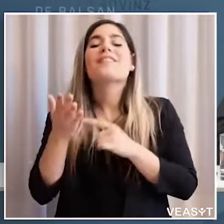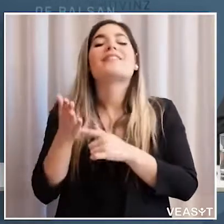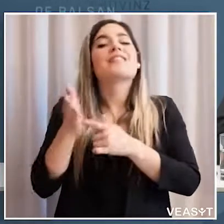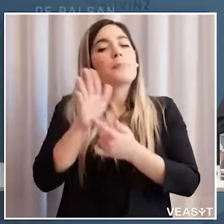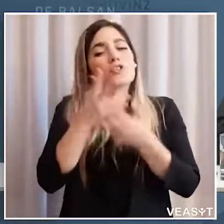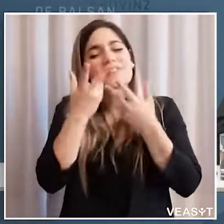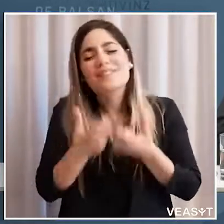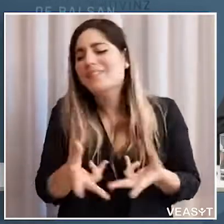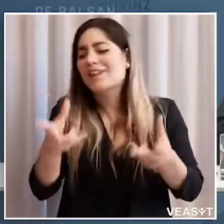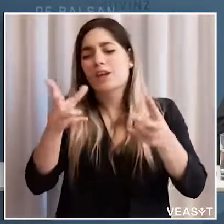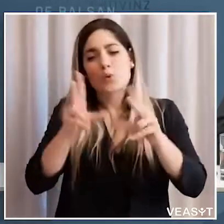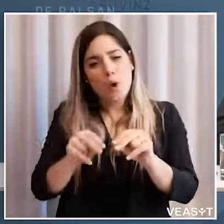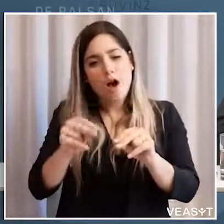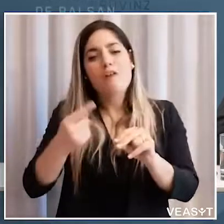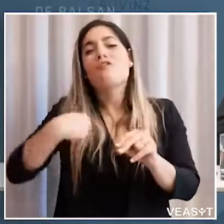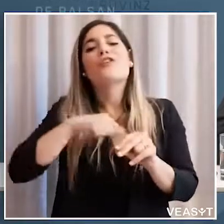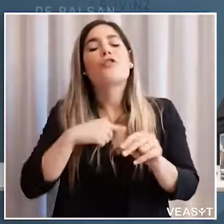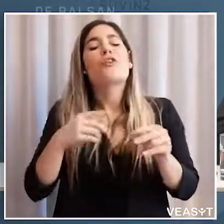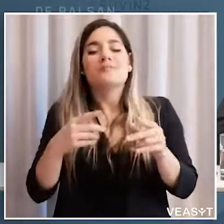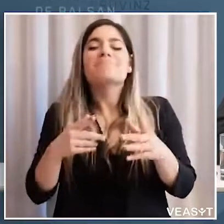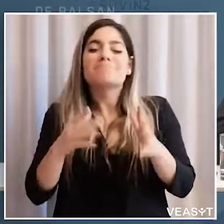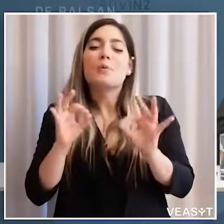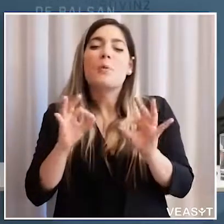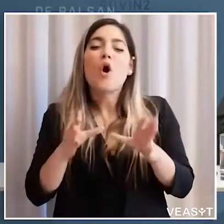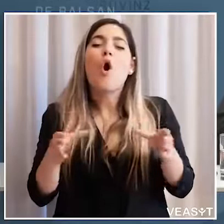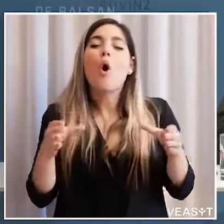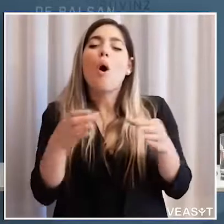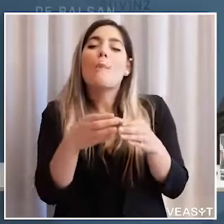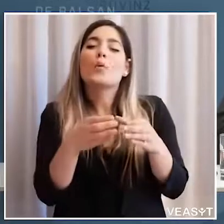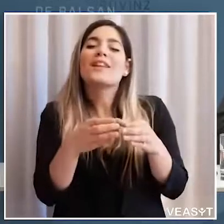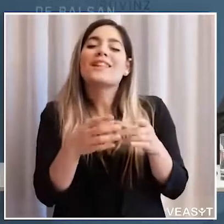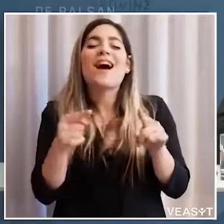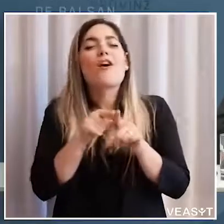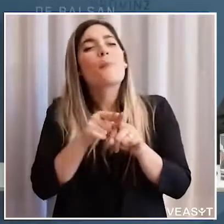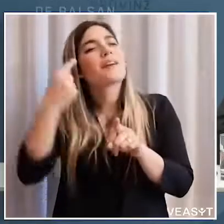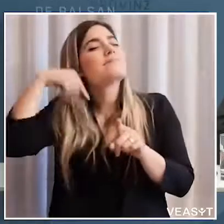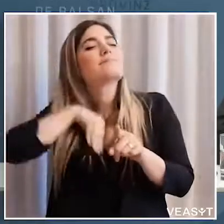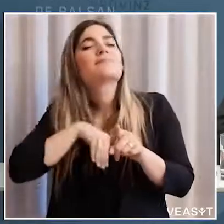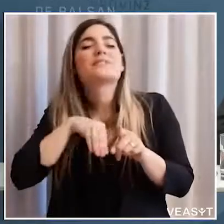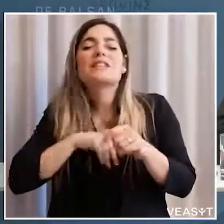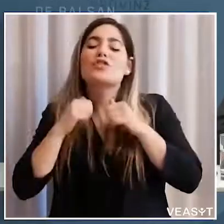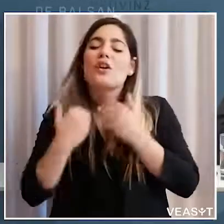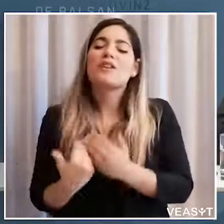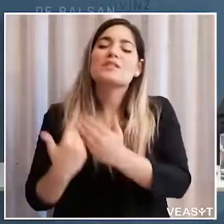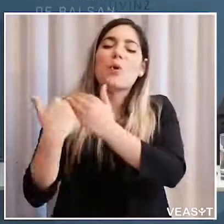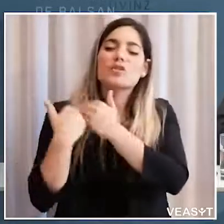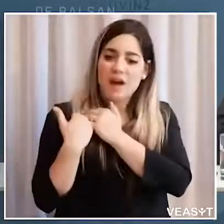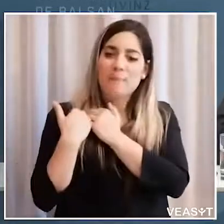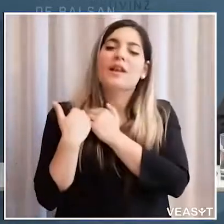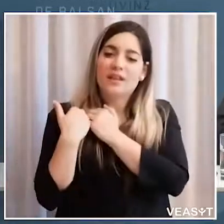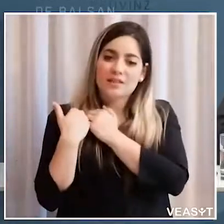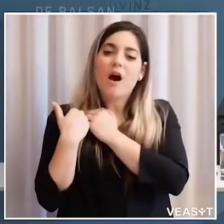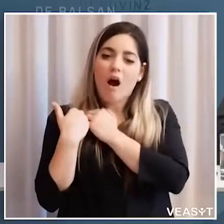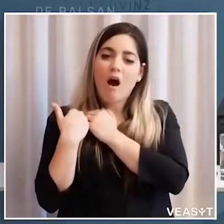una volta in più si è dimostrato che noi siamo davvero una qualità collettività che a questo senso di responsabilità